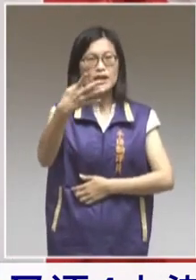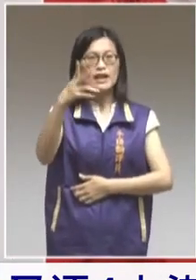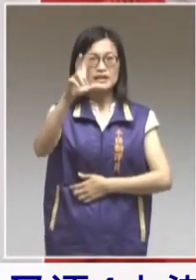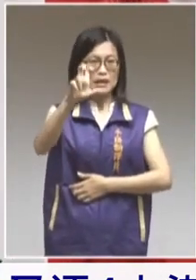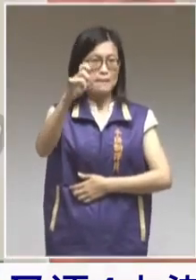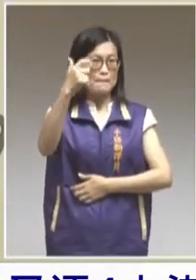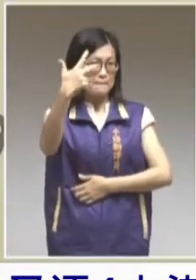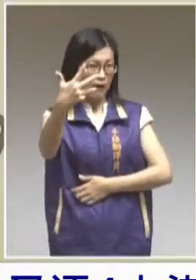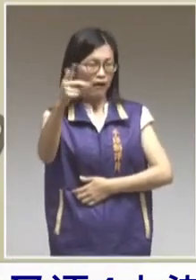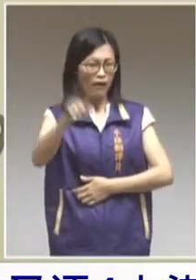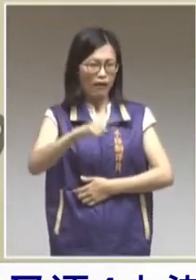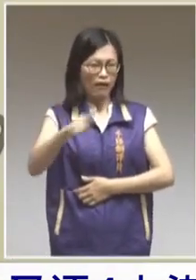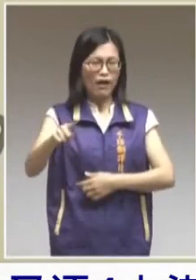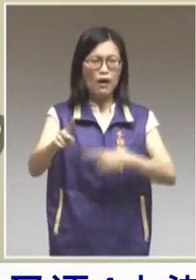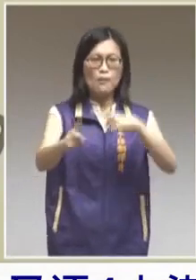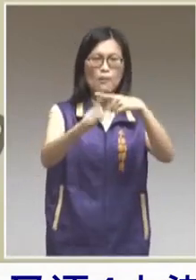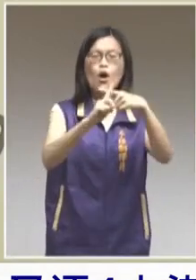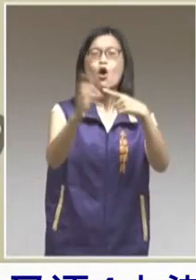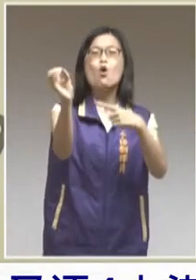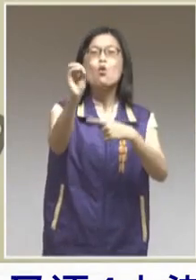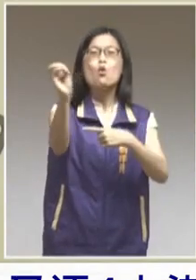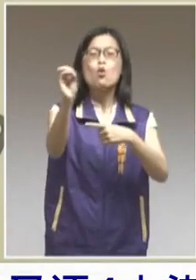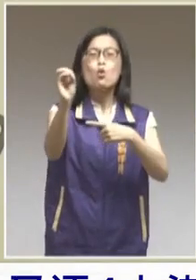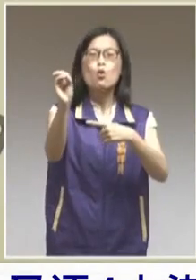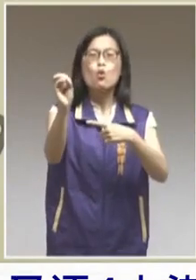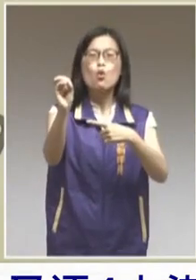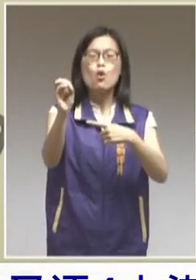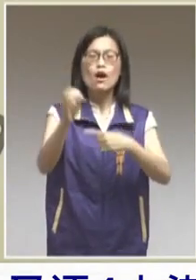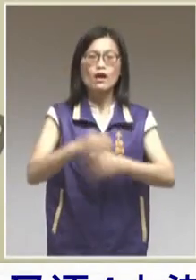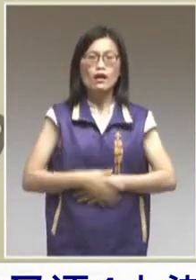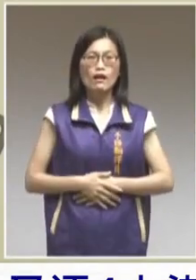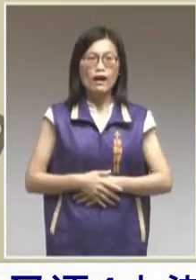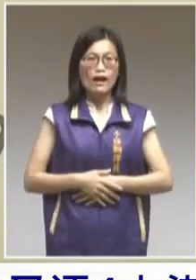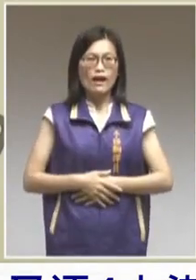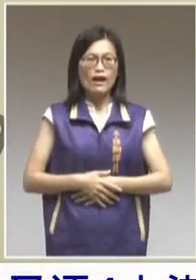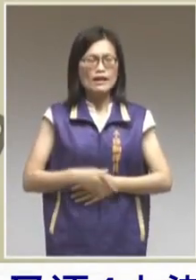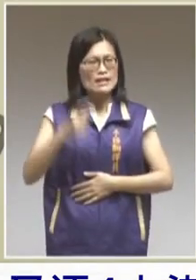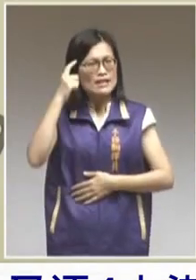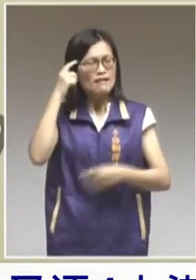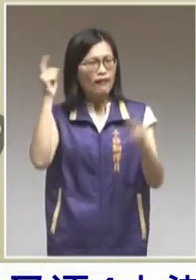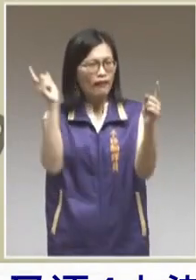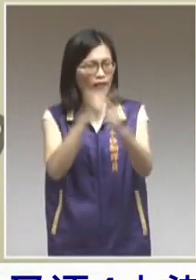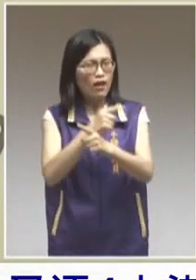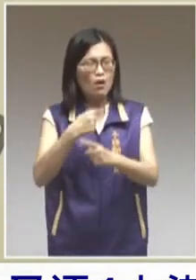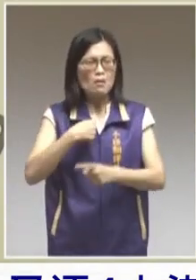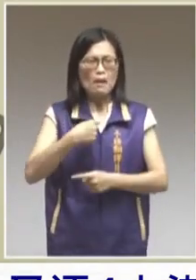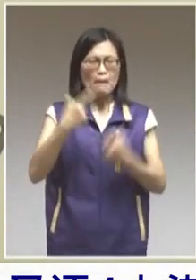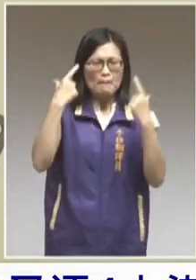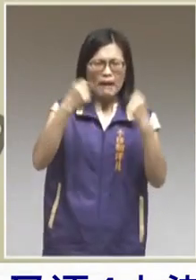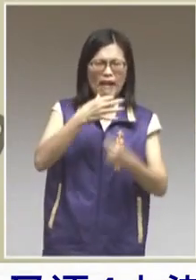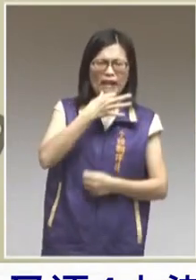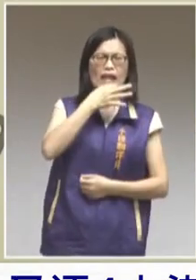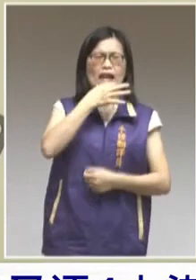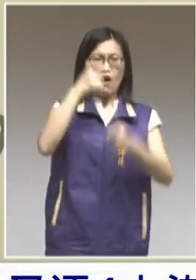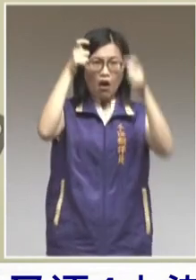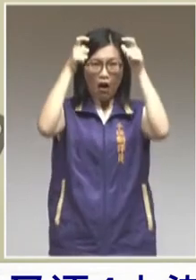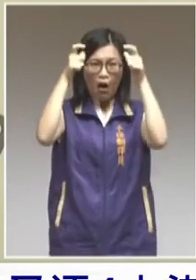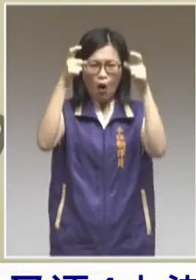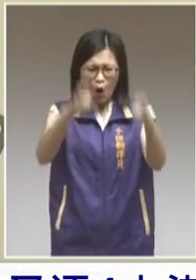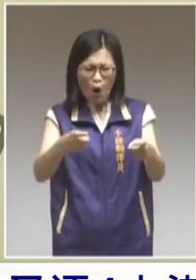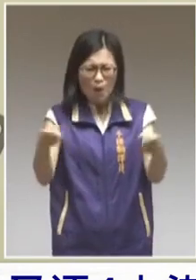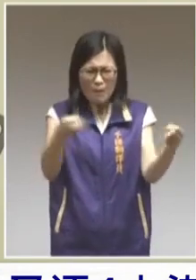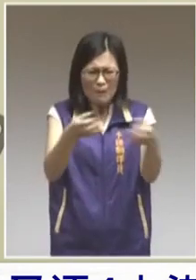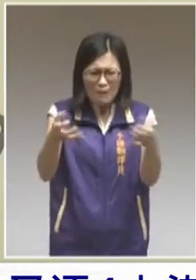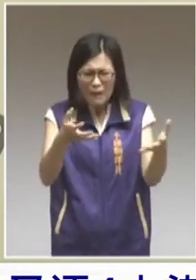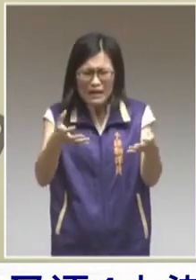16478，嘛是零确诊个案。那换句话说，在原来的我们比较担心的高雄港的群聚有关的这个感染，其